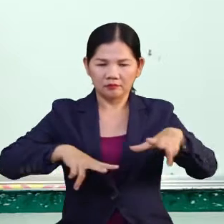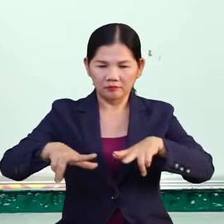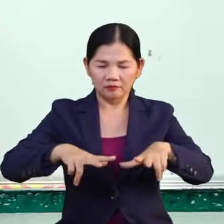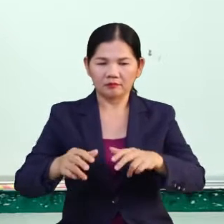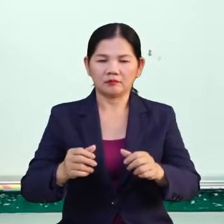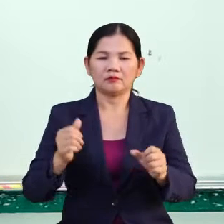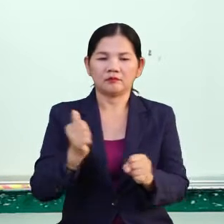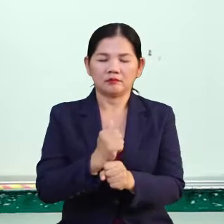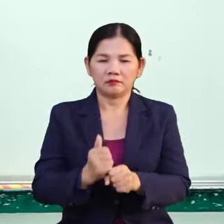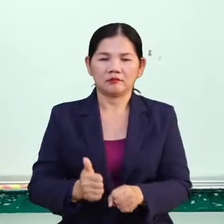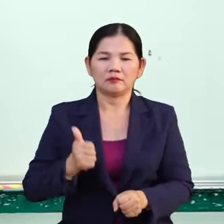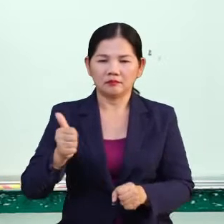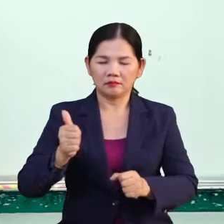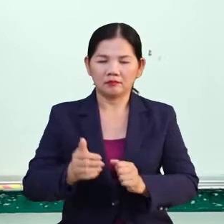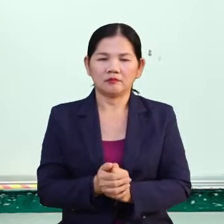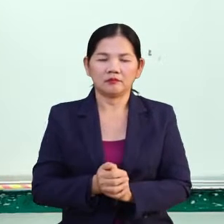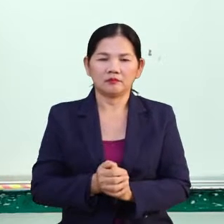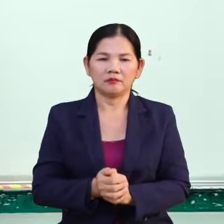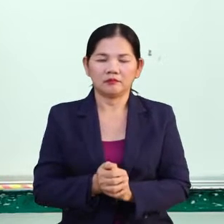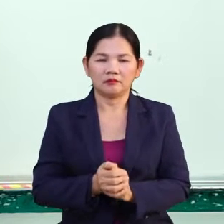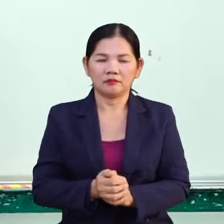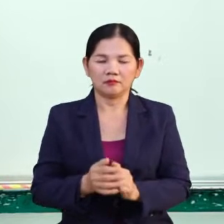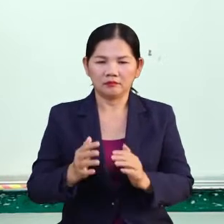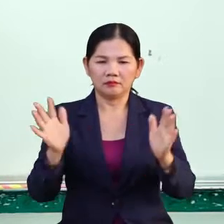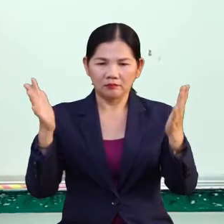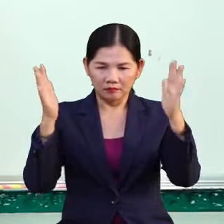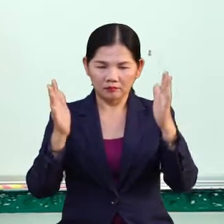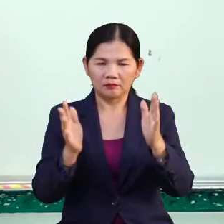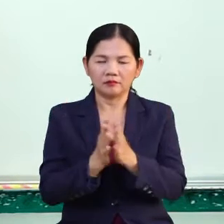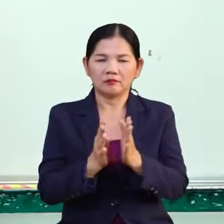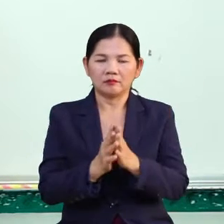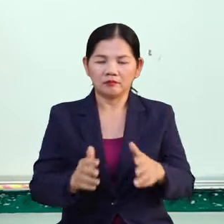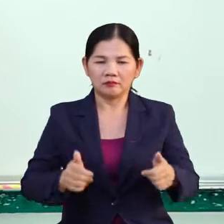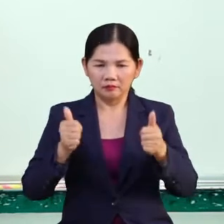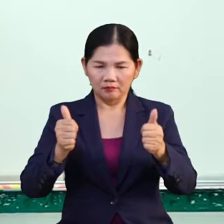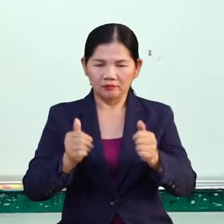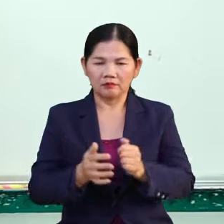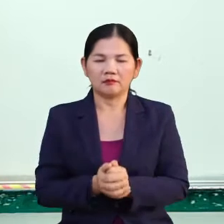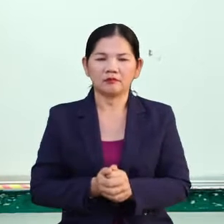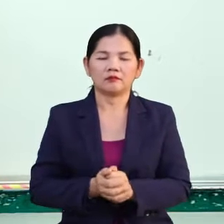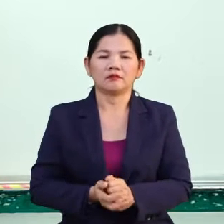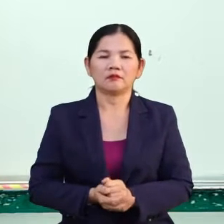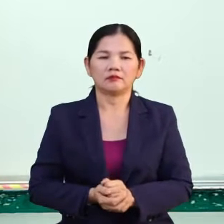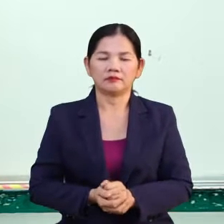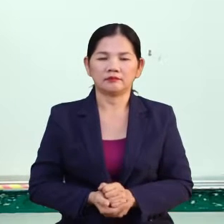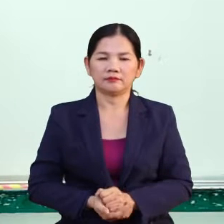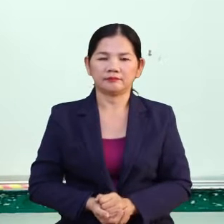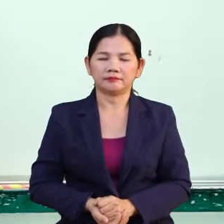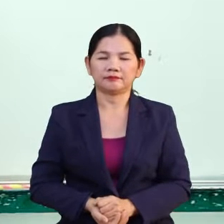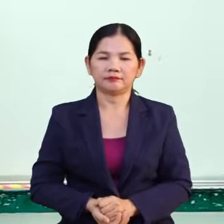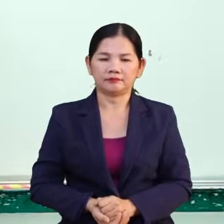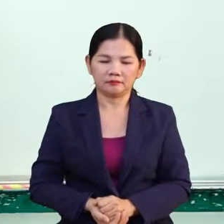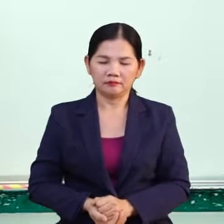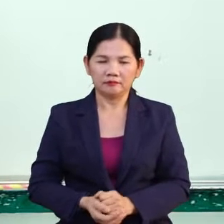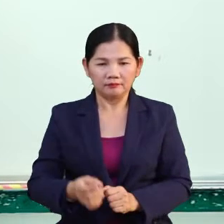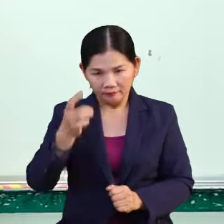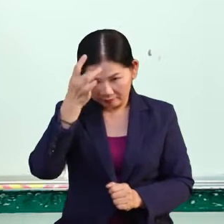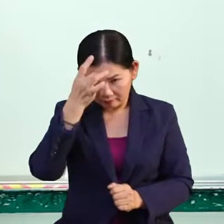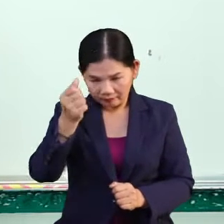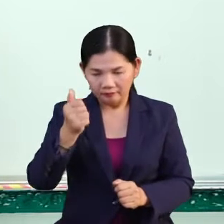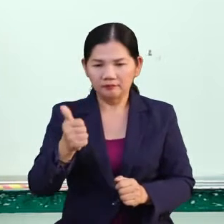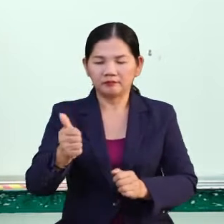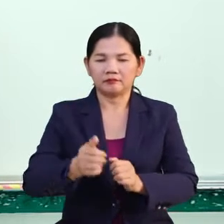ស់គាត់គឺល្អចាមិនមែនល្អតែស្នាដៃចរិតយើងអត់ល្អក៏គេអត់ស្ងាយសរសើរយើងដែរណាកូនណាចាឆ្លាតឆ្លាតទាំងអ